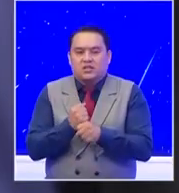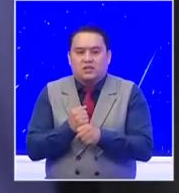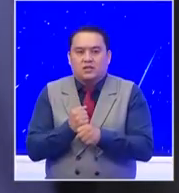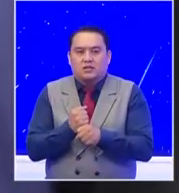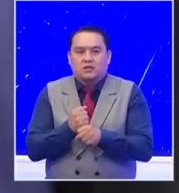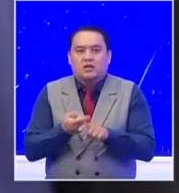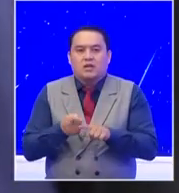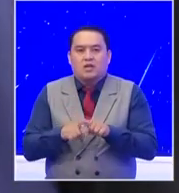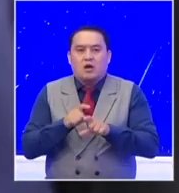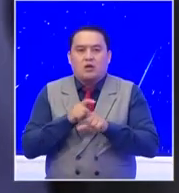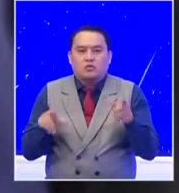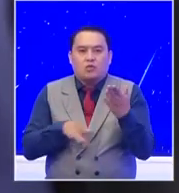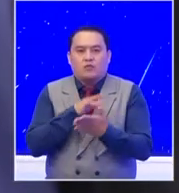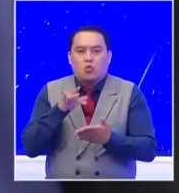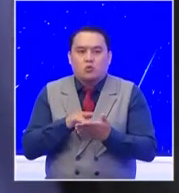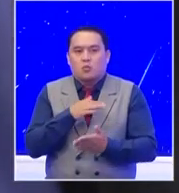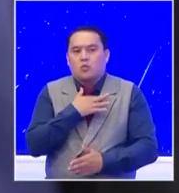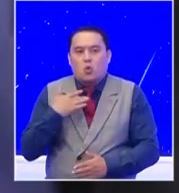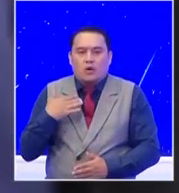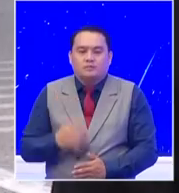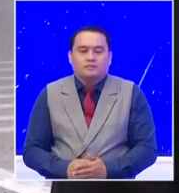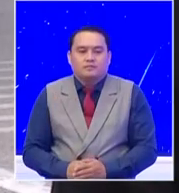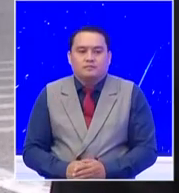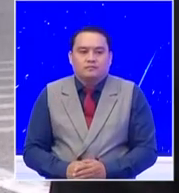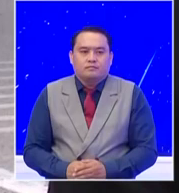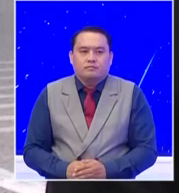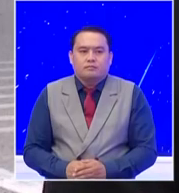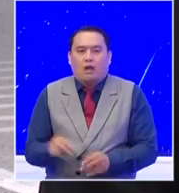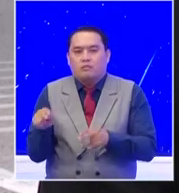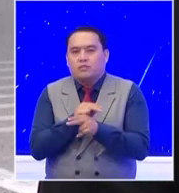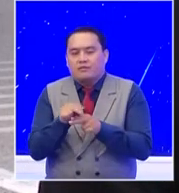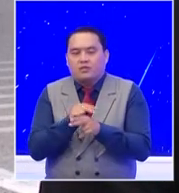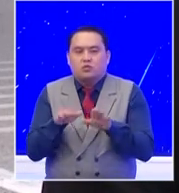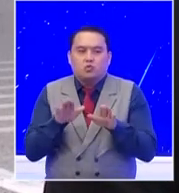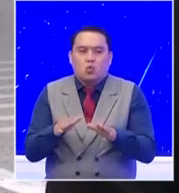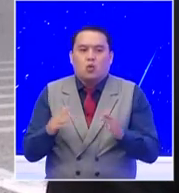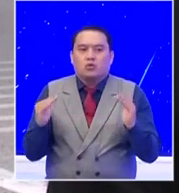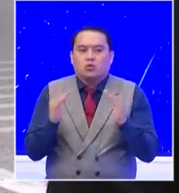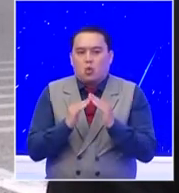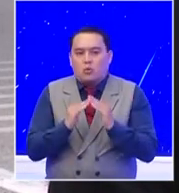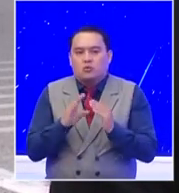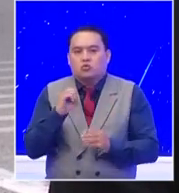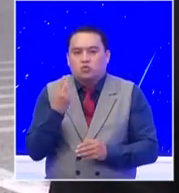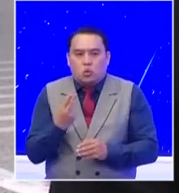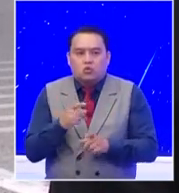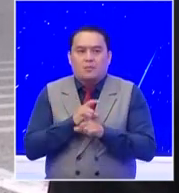А таких объектов в городе очень много. Ну, приведены в порядок не только жилье, и социальные объекты